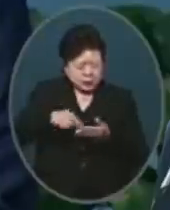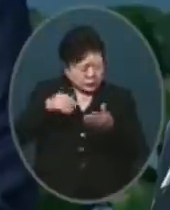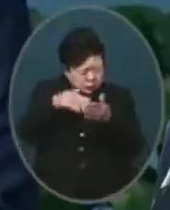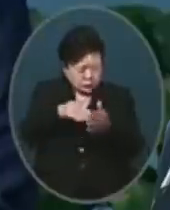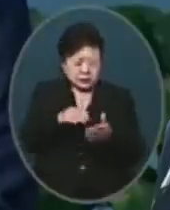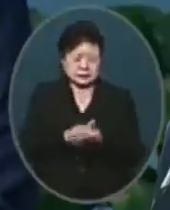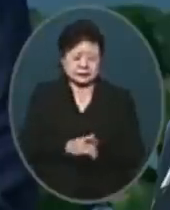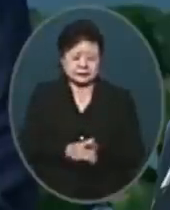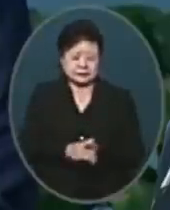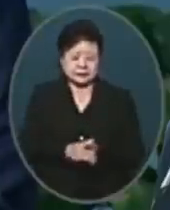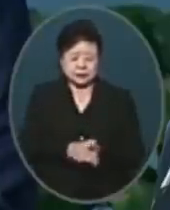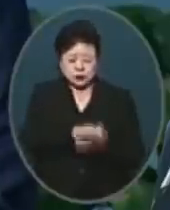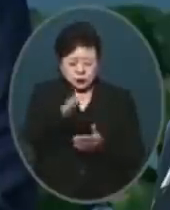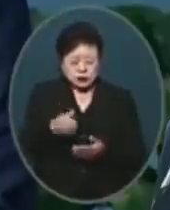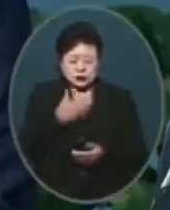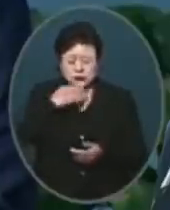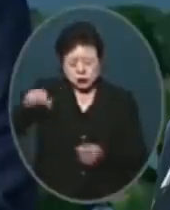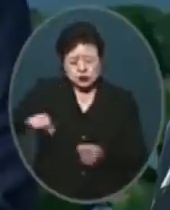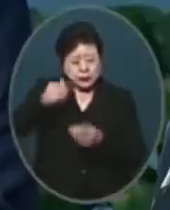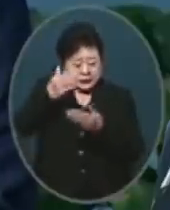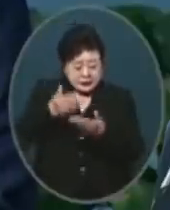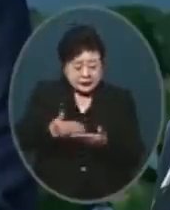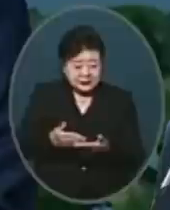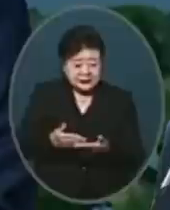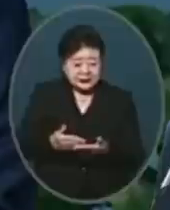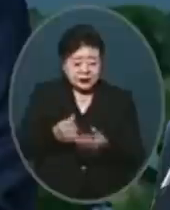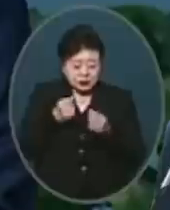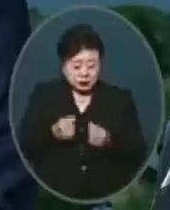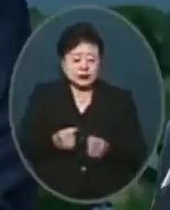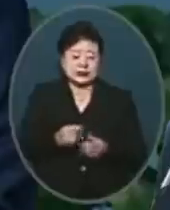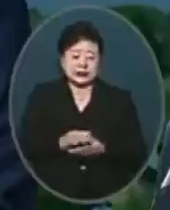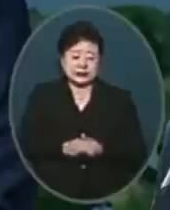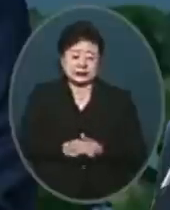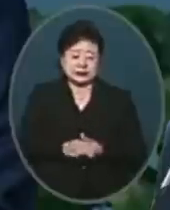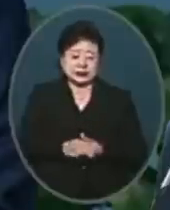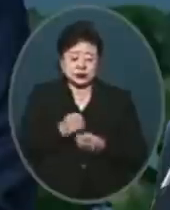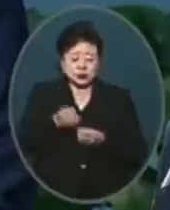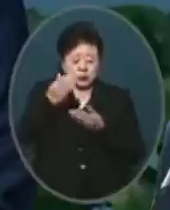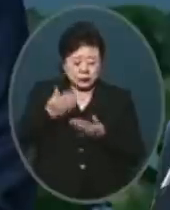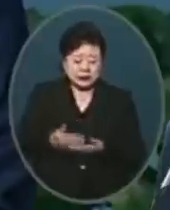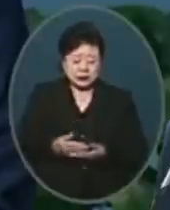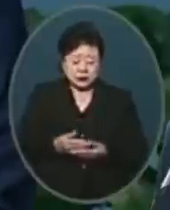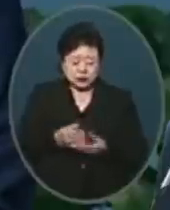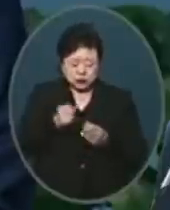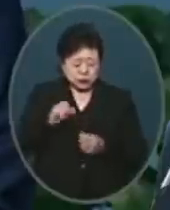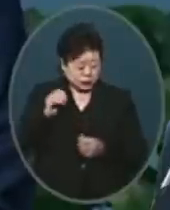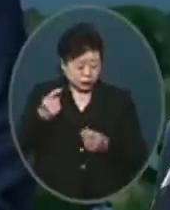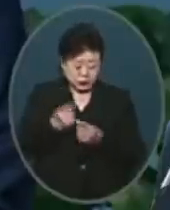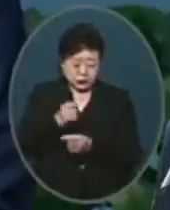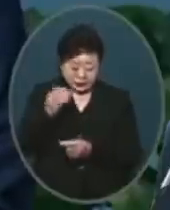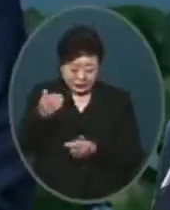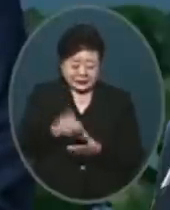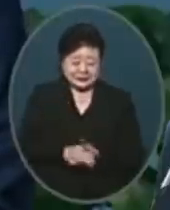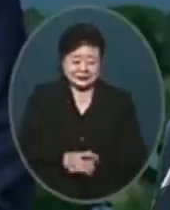주셨으니까 우리는 저주받은 존재가 아니라 축복받은 존재가 되었다.